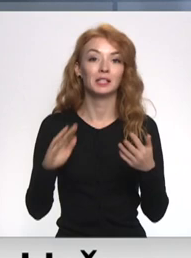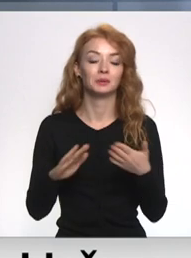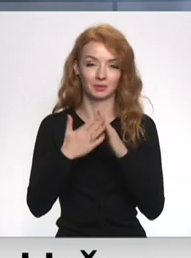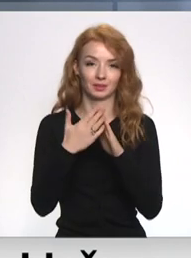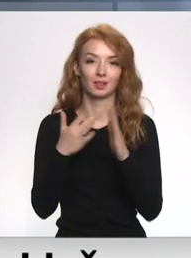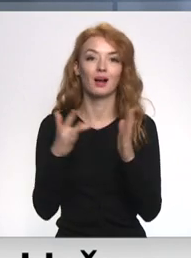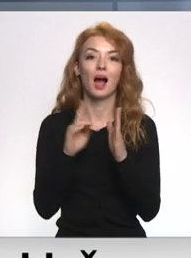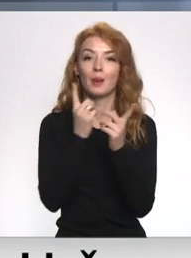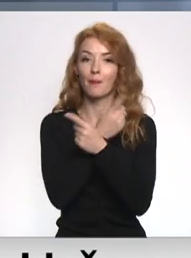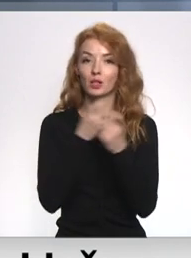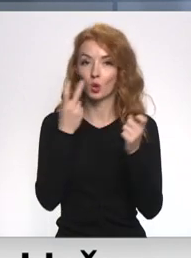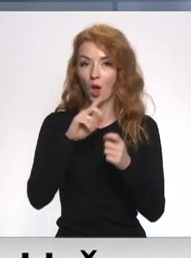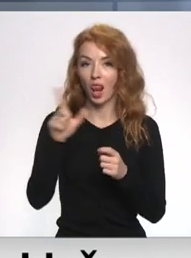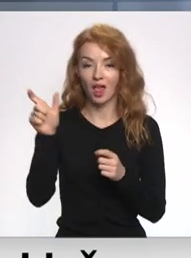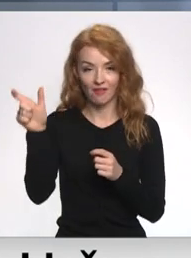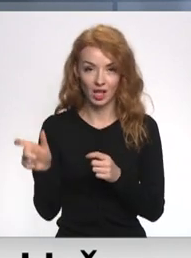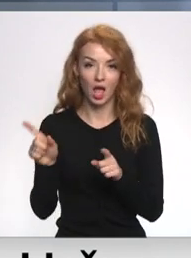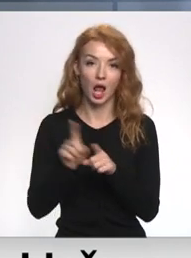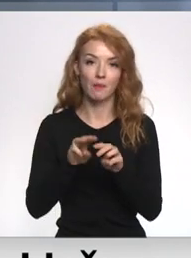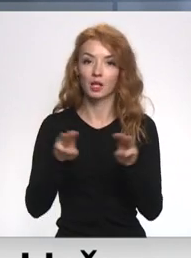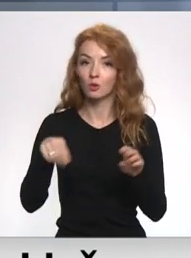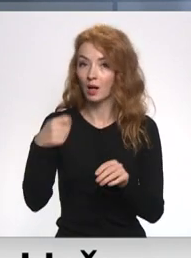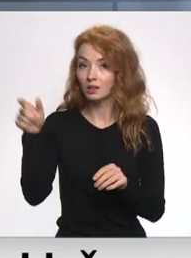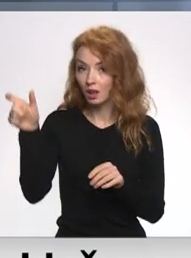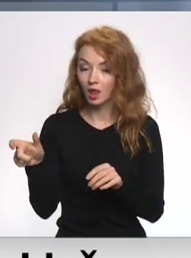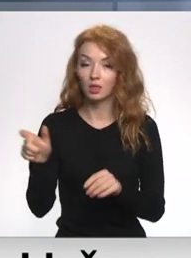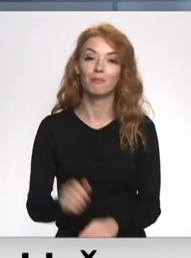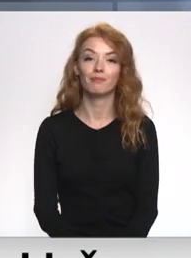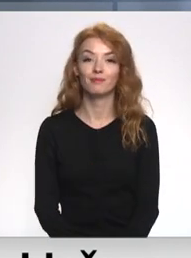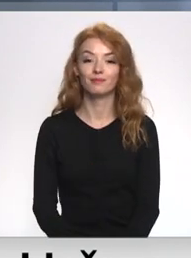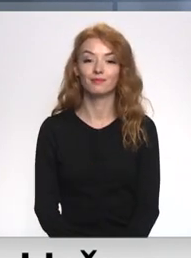ir paziņojuma no prezidenta un no ministru prezidenta?